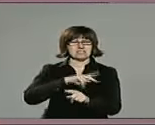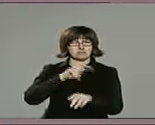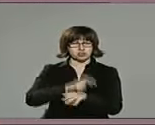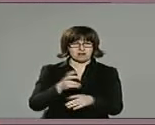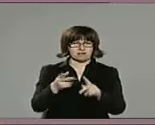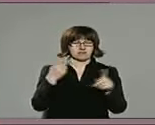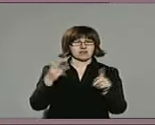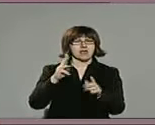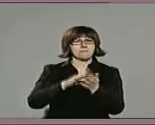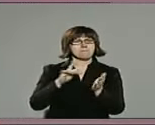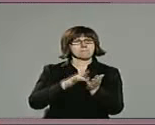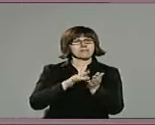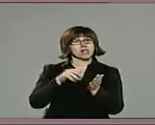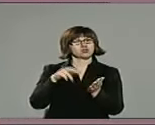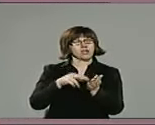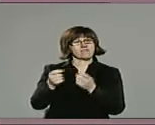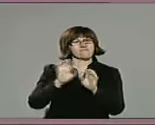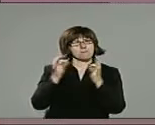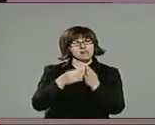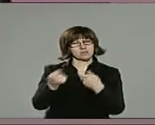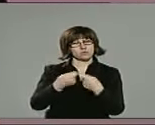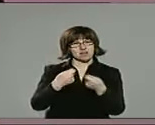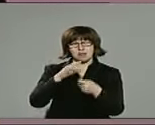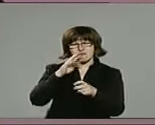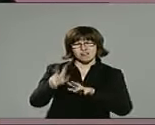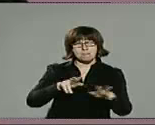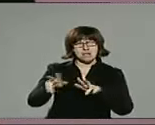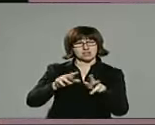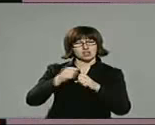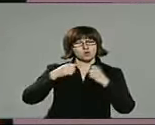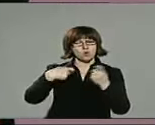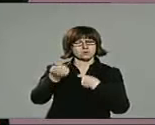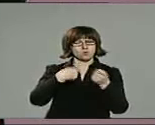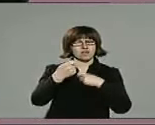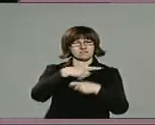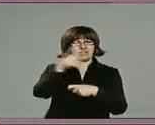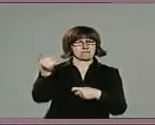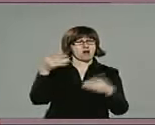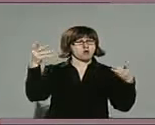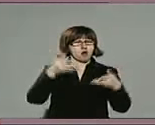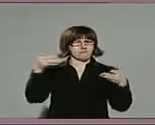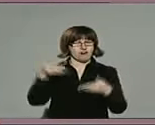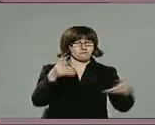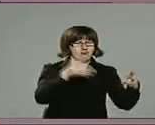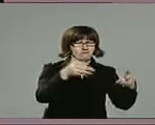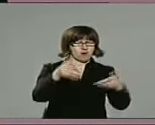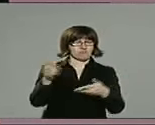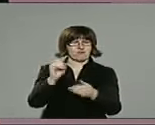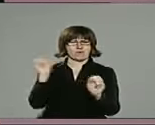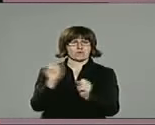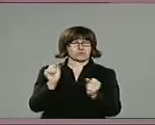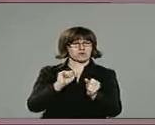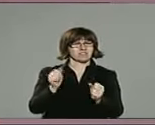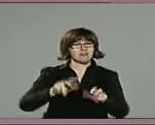Selbstständige, mittelständische Familienunternehmen und übrigens auch viele Manager großer Unternehmen sind doch genauso Opfer dieses